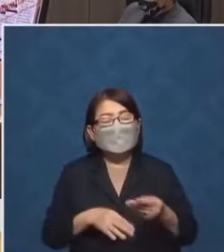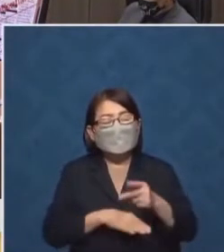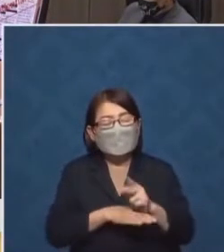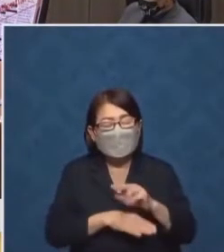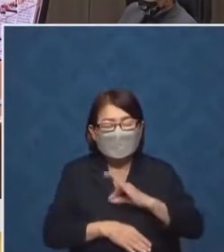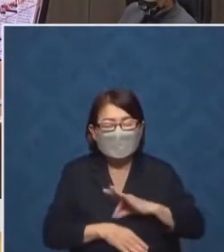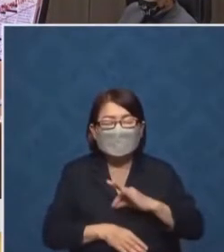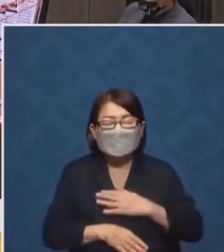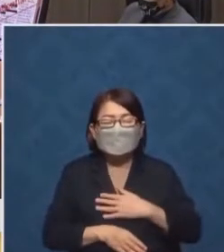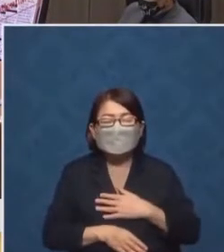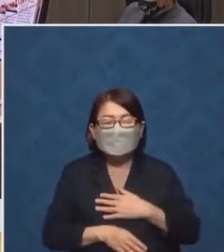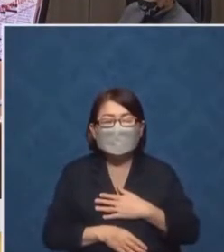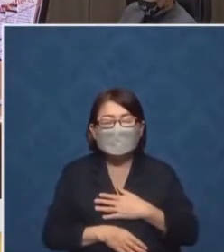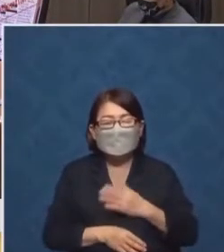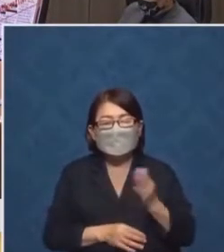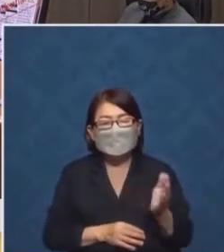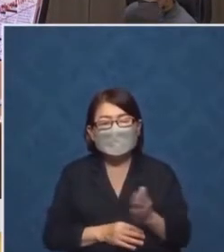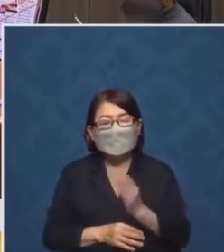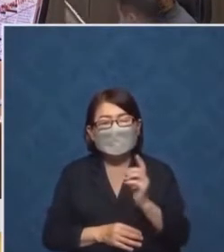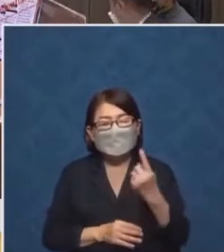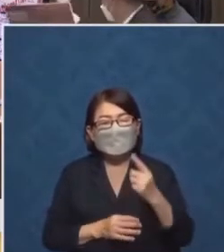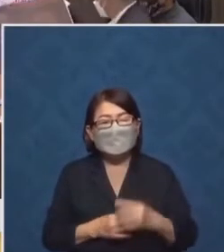ั หนาตอไปเลยครับ